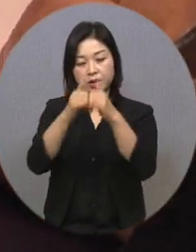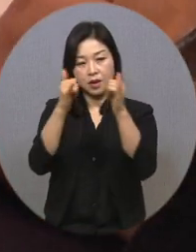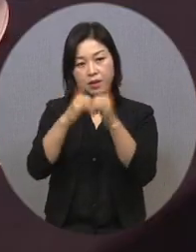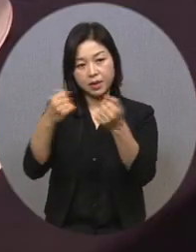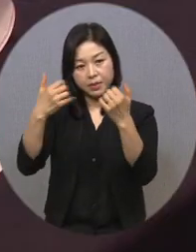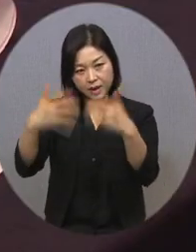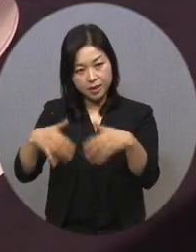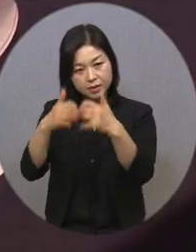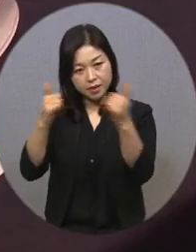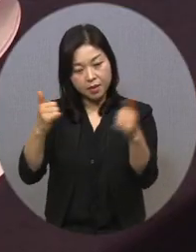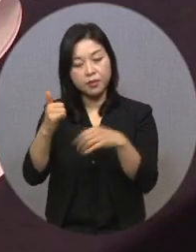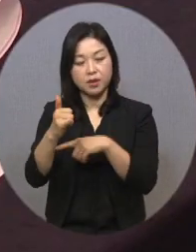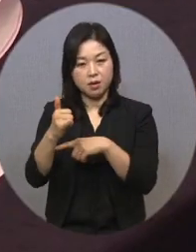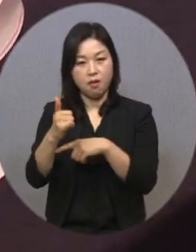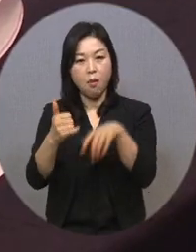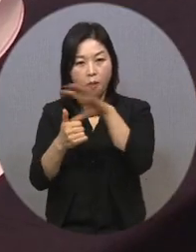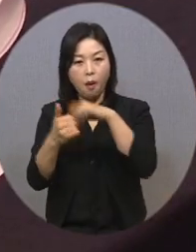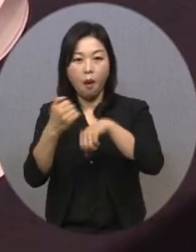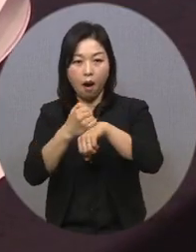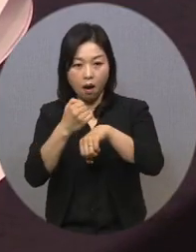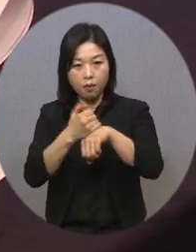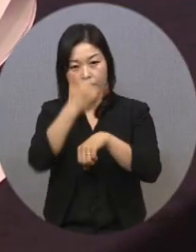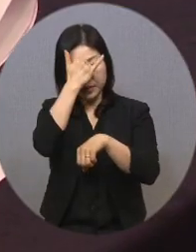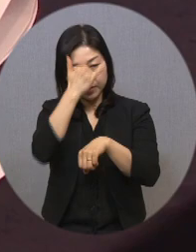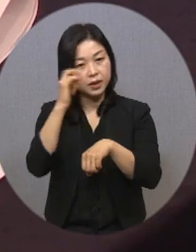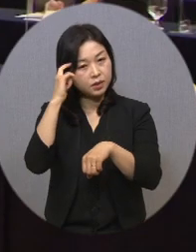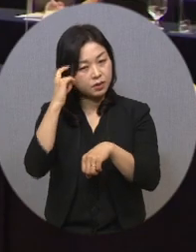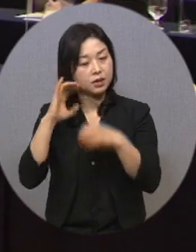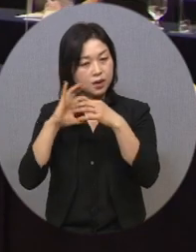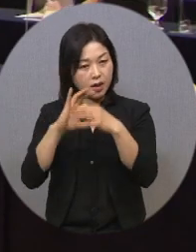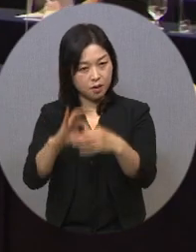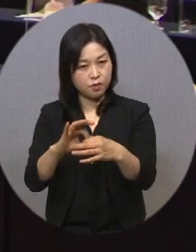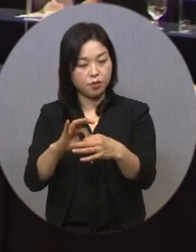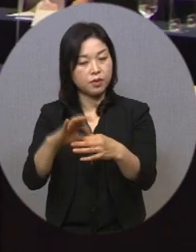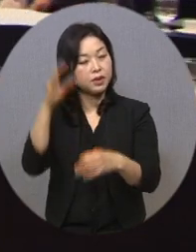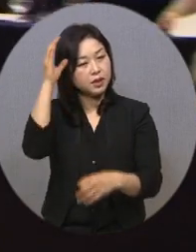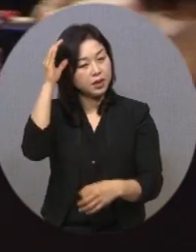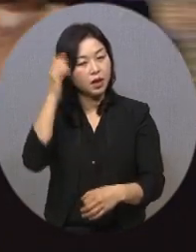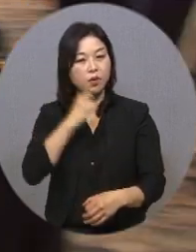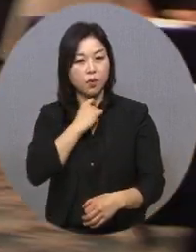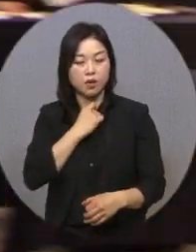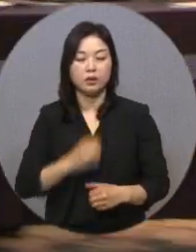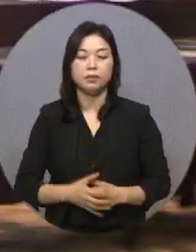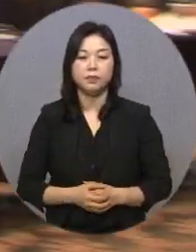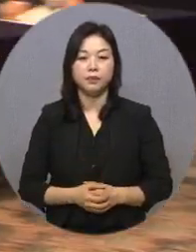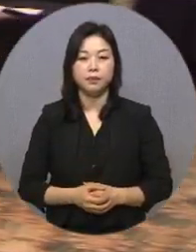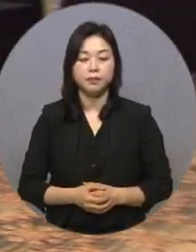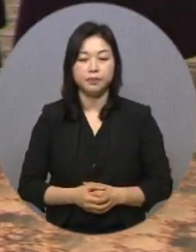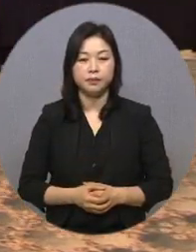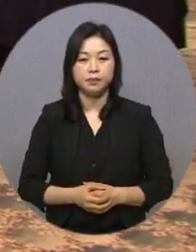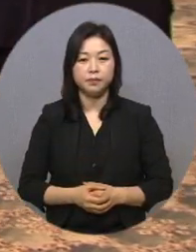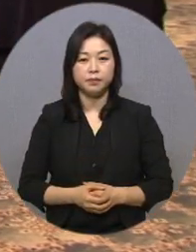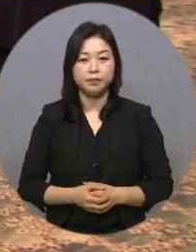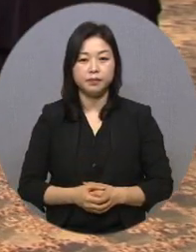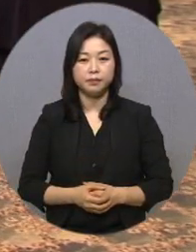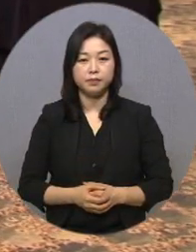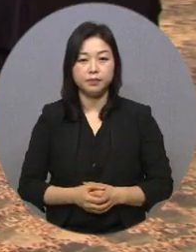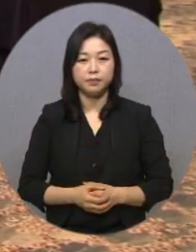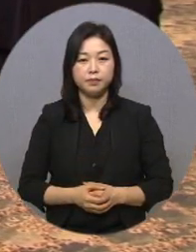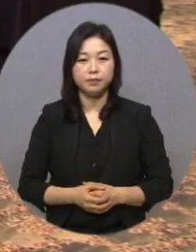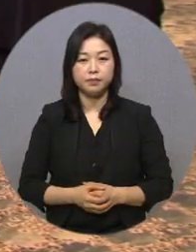약자를 돌아보고 충유예 정신을 꾸준히 이어나갈 수 있기를 기대해봅니다. 지금까지 복지TV 부산방송 황병영입니다.